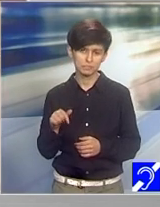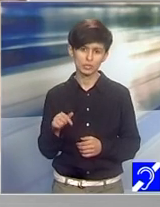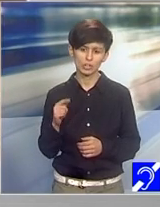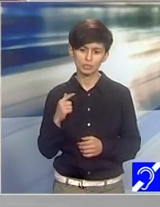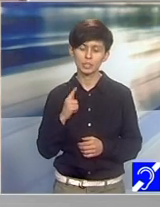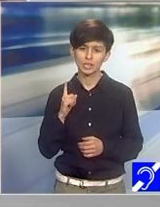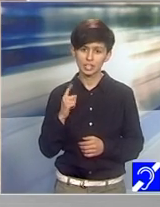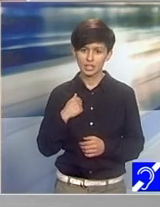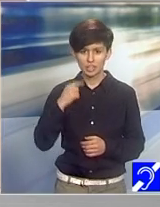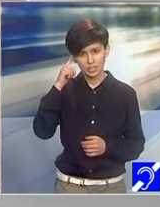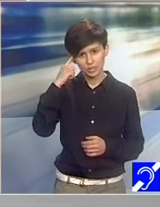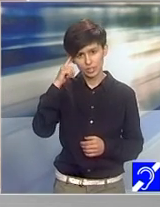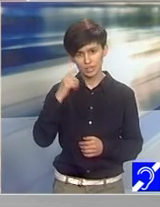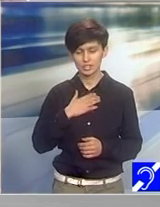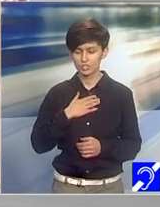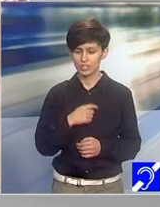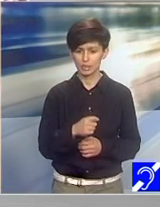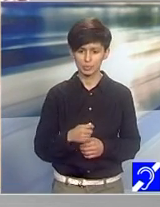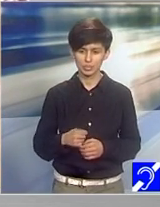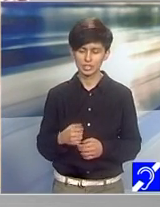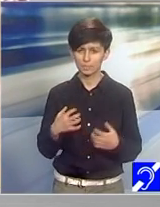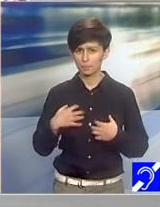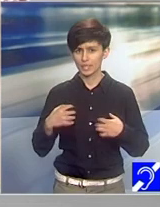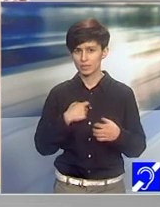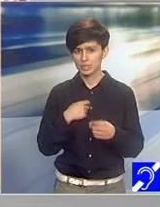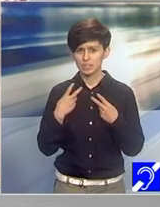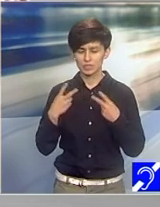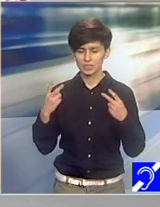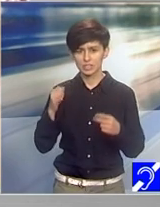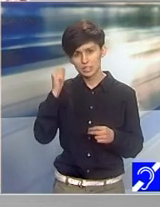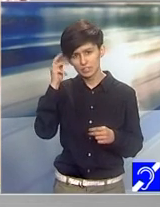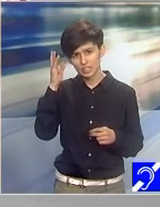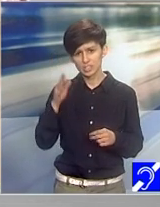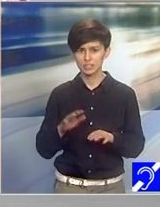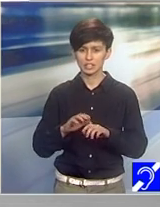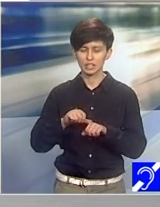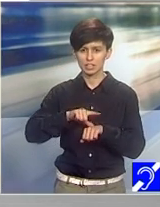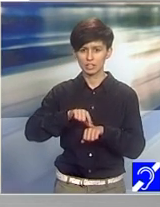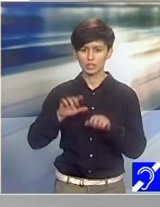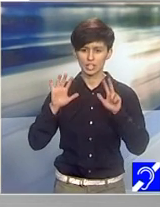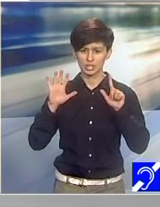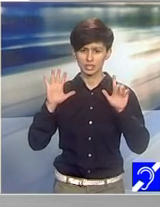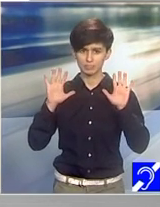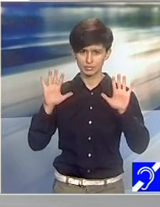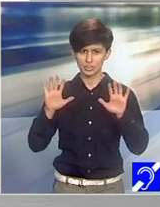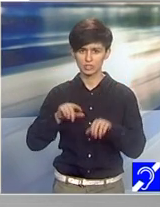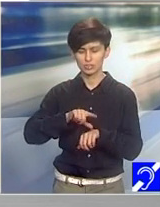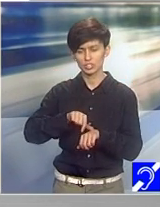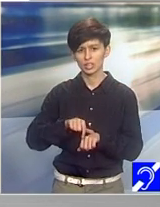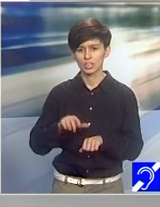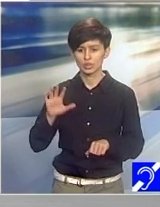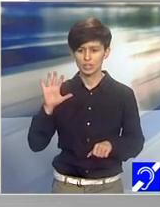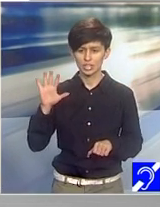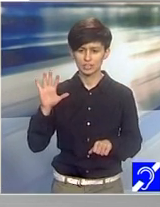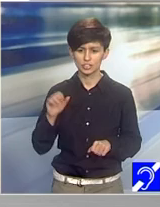le am în proiect. Muzeul poate fi vizitat în fiecare zi între orele 10 și 17. La Poarta de Sufeleag vă